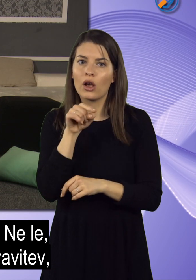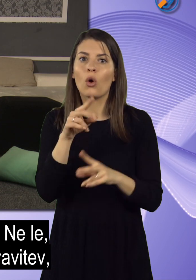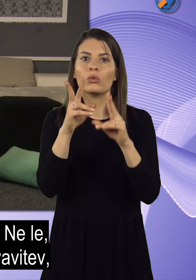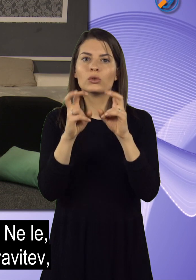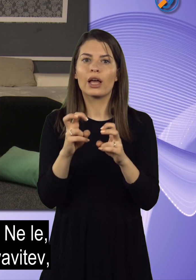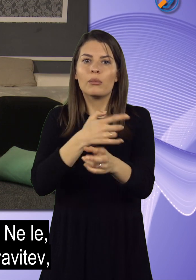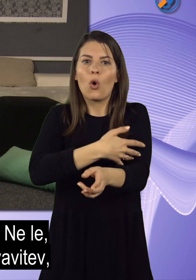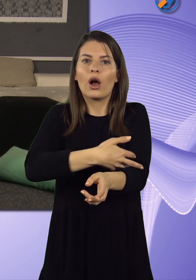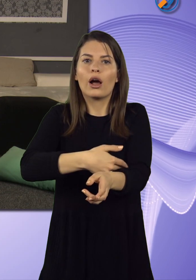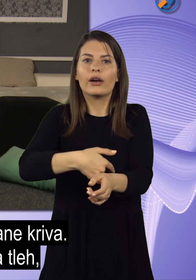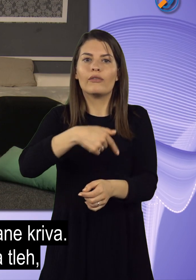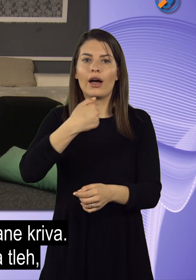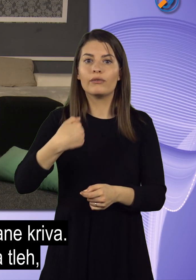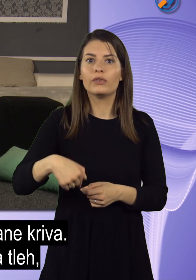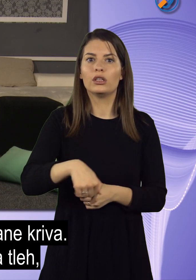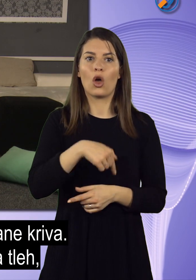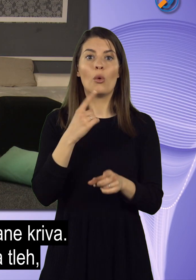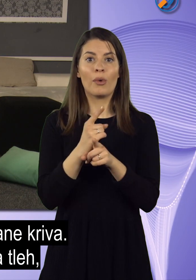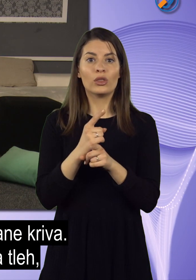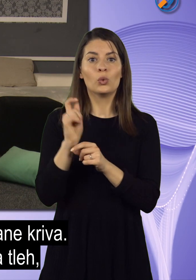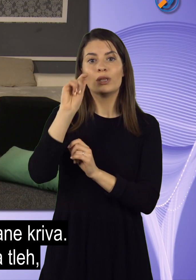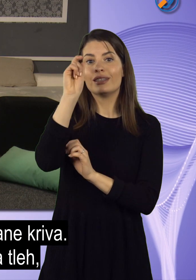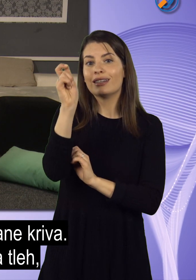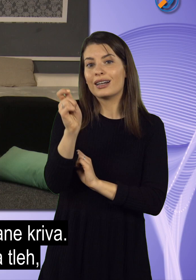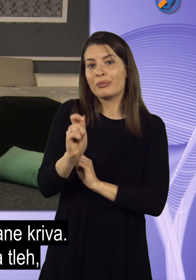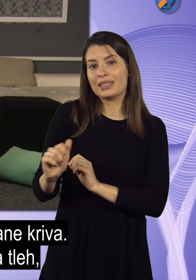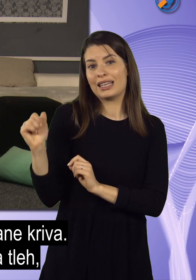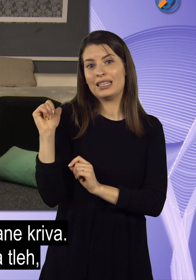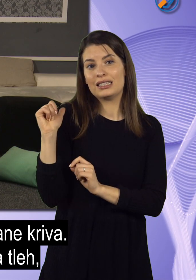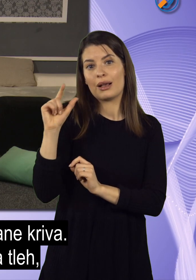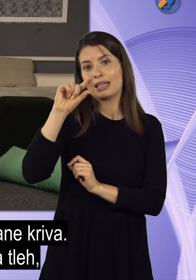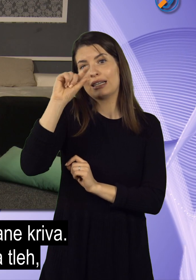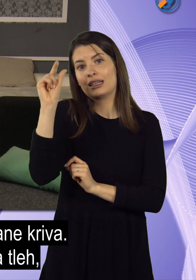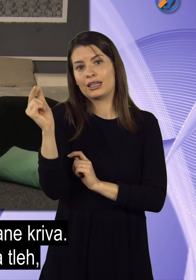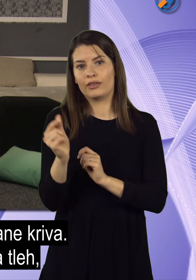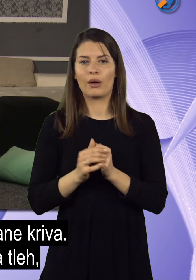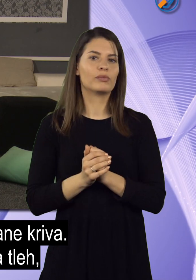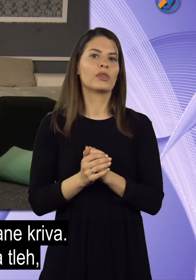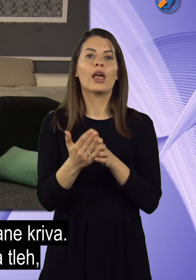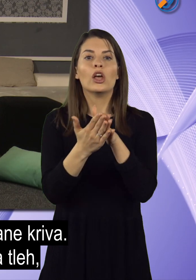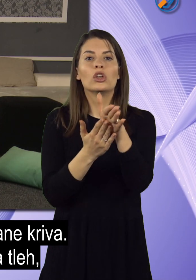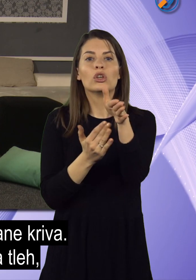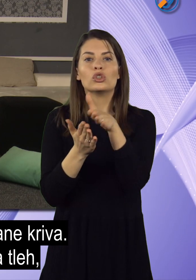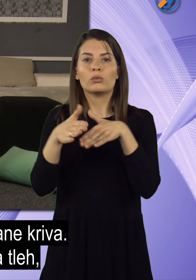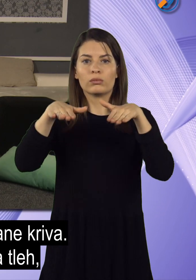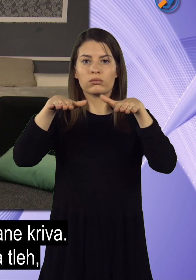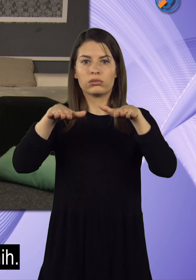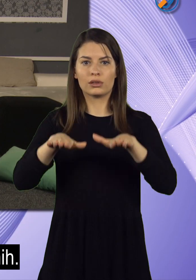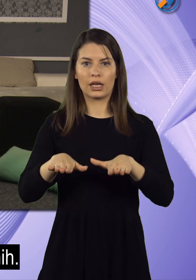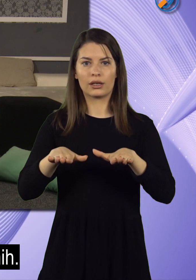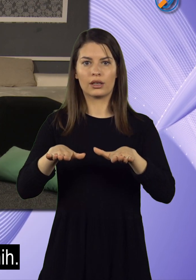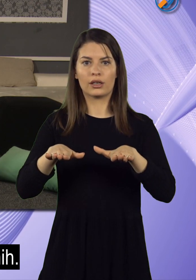tukaj ustavljamo prekrvavitev, predvsem hrbtenica postane kriva. Ko Tako da nogi sta res, stopali sta na